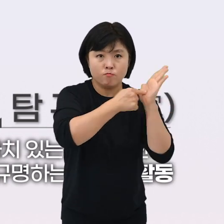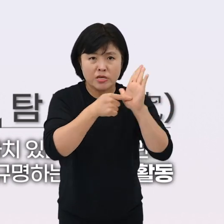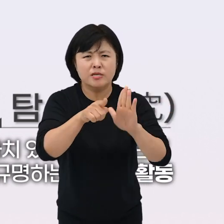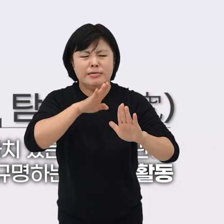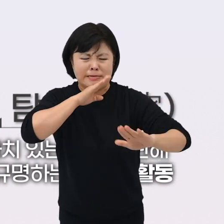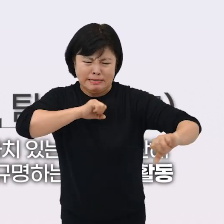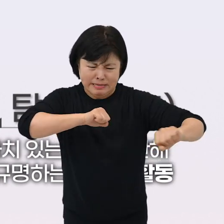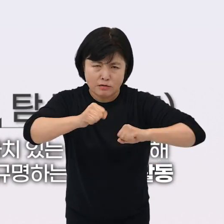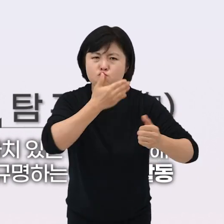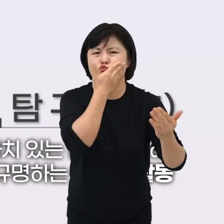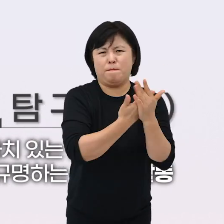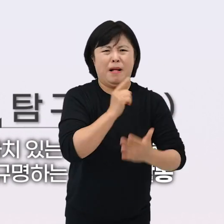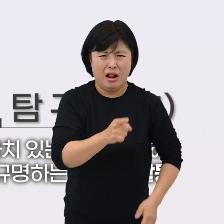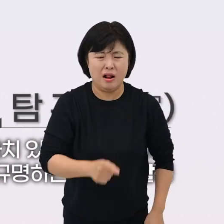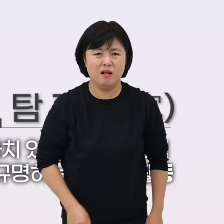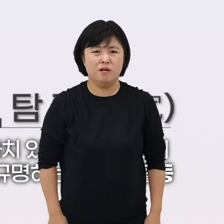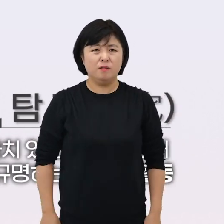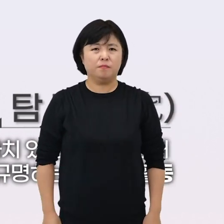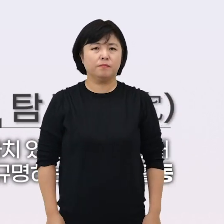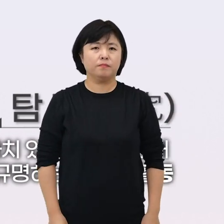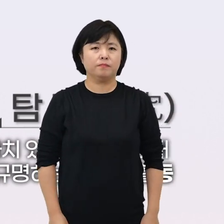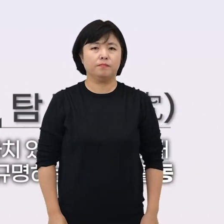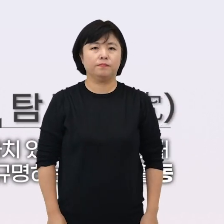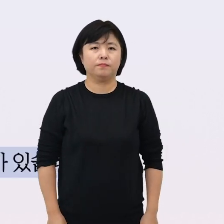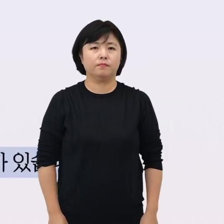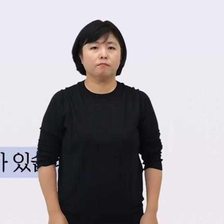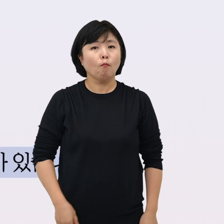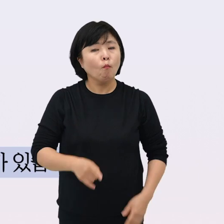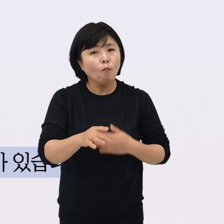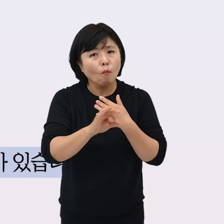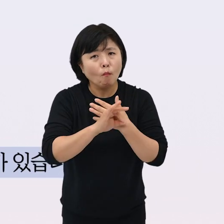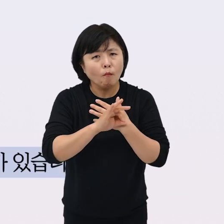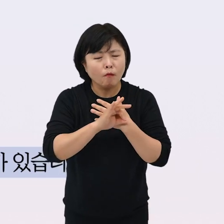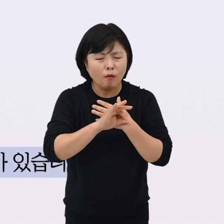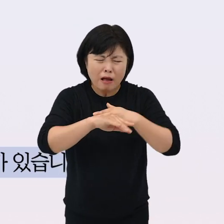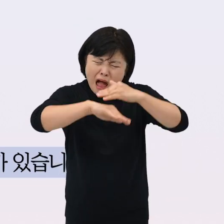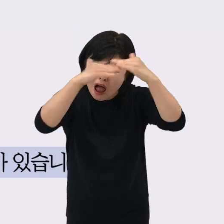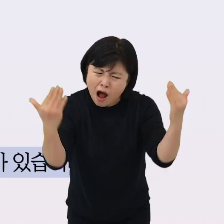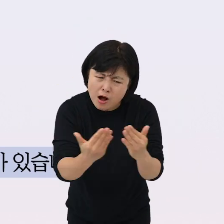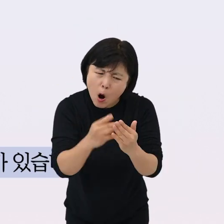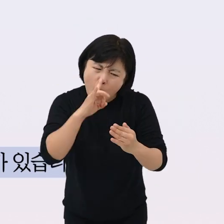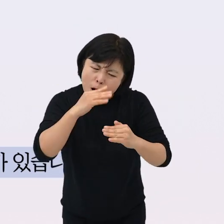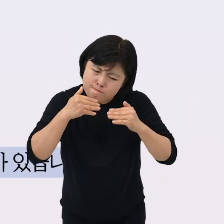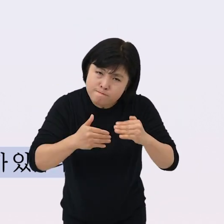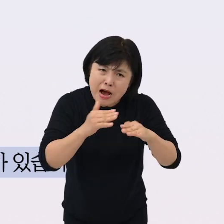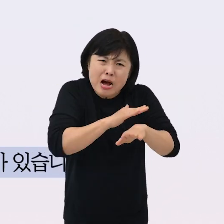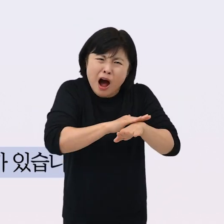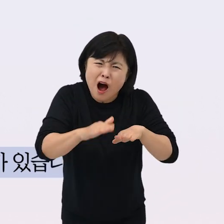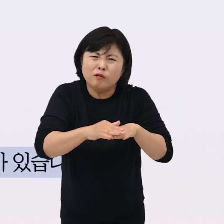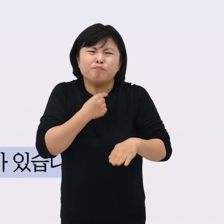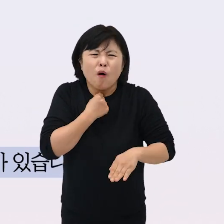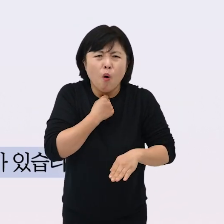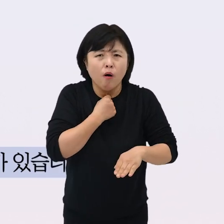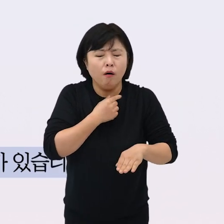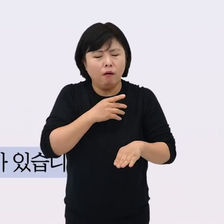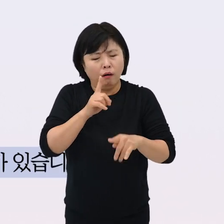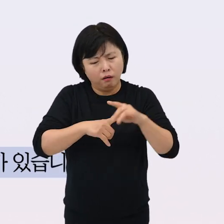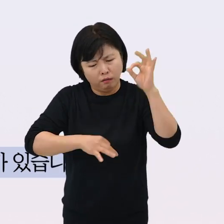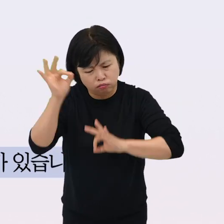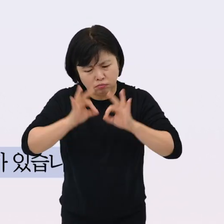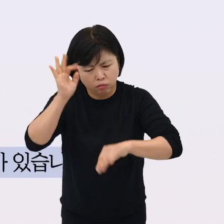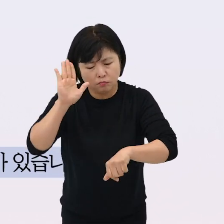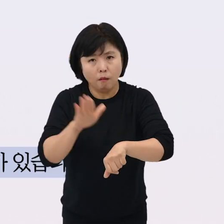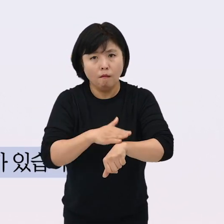거짓을 규명하고자 하는 진지한 활동이다. 그러면 그 전제에서 탐구를 잘 하고 싶은데 그것을